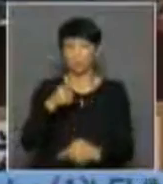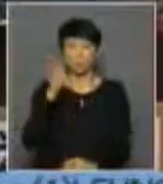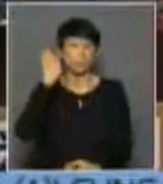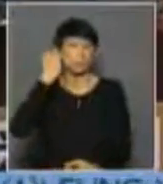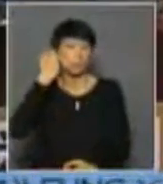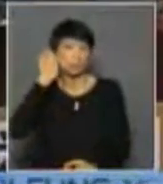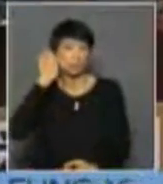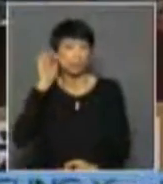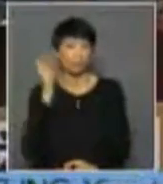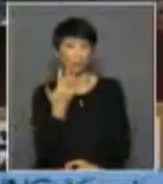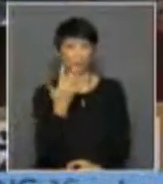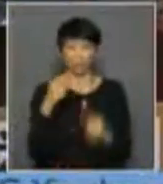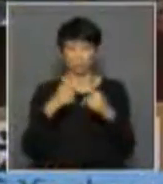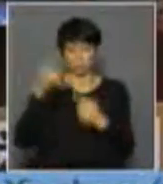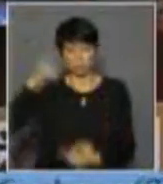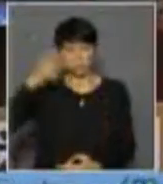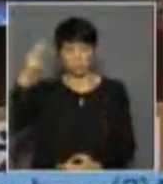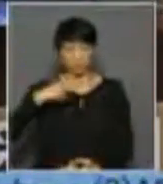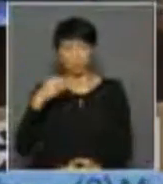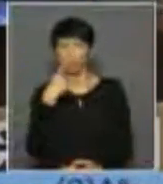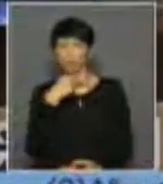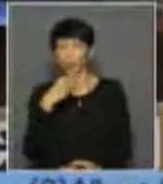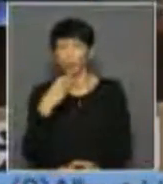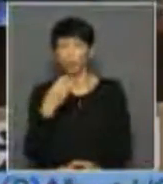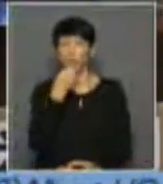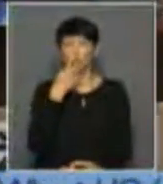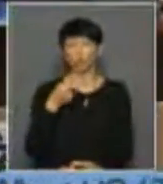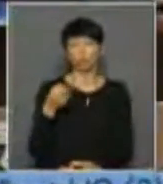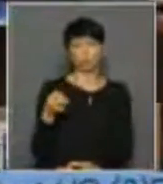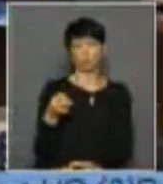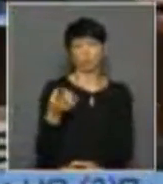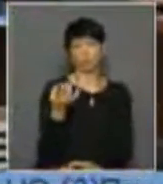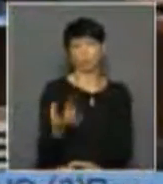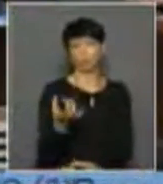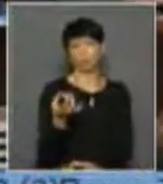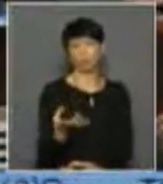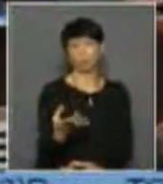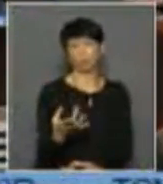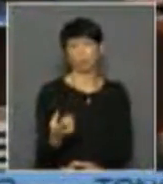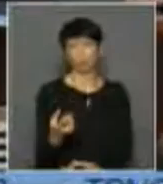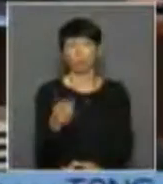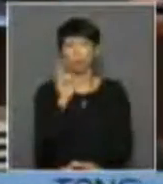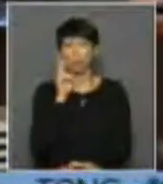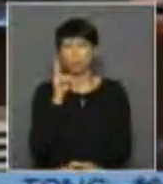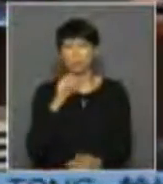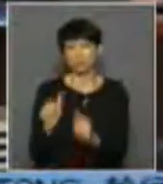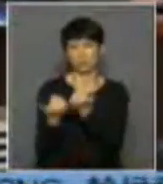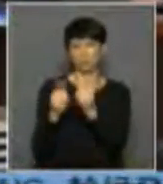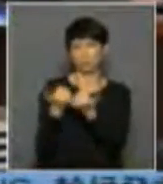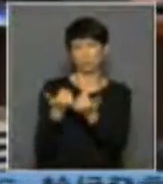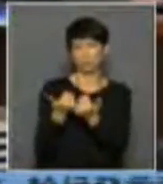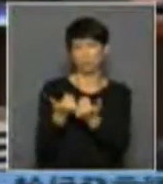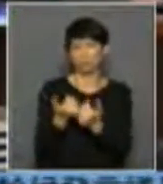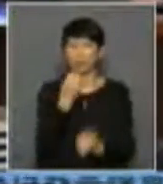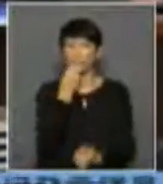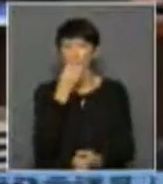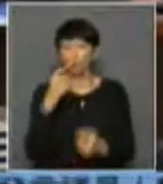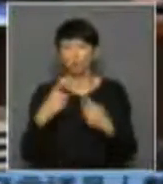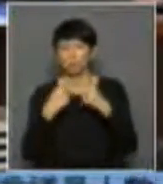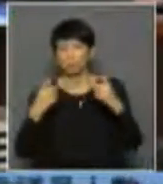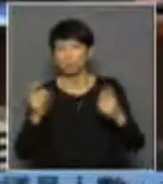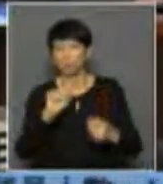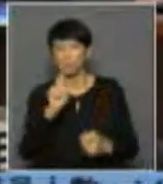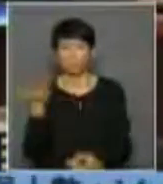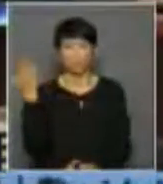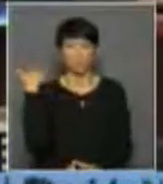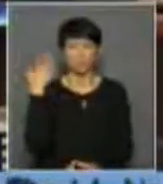人最近經常說，喂，香港怎麼現在這樣的，你真的很陌生的，這個什麼城市不是我們以